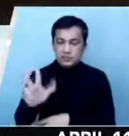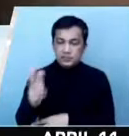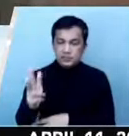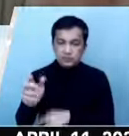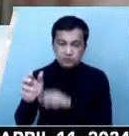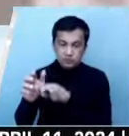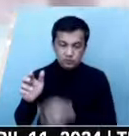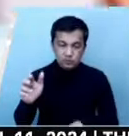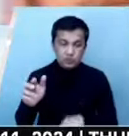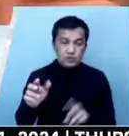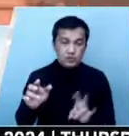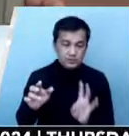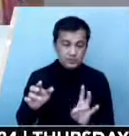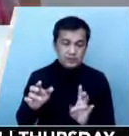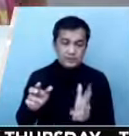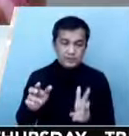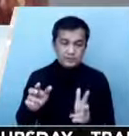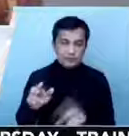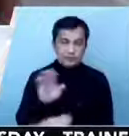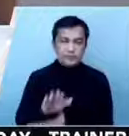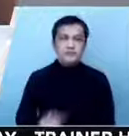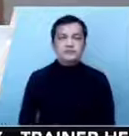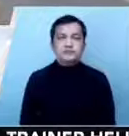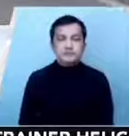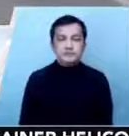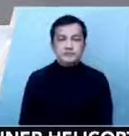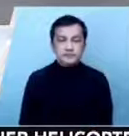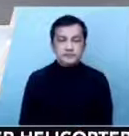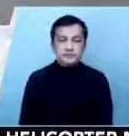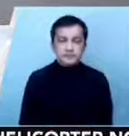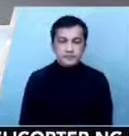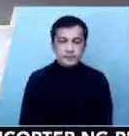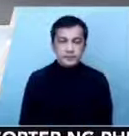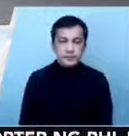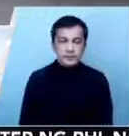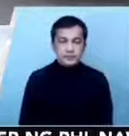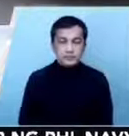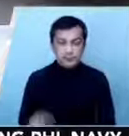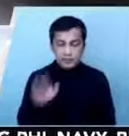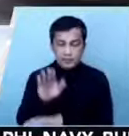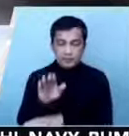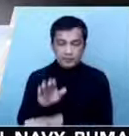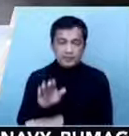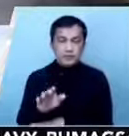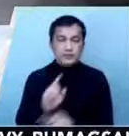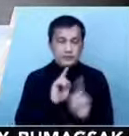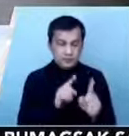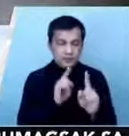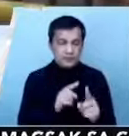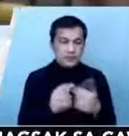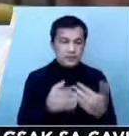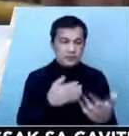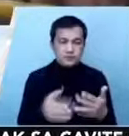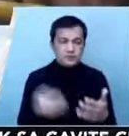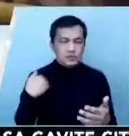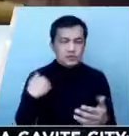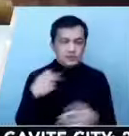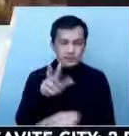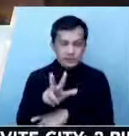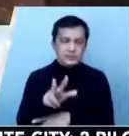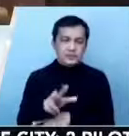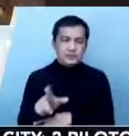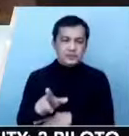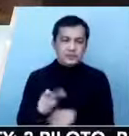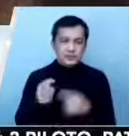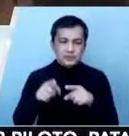7:30 p.m. ang panghapon. Pero sa panghapon, may mga pumapasok na kahit wala pang alas 3, sabay sa kasagsagan